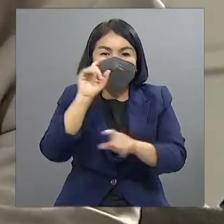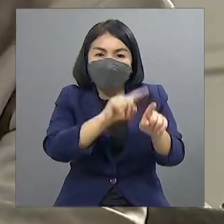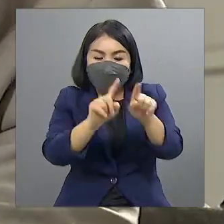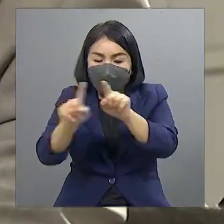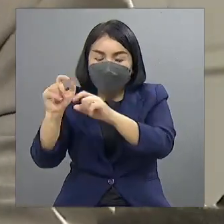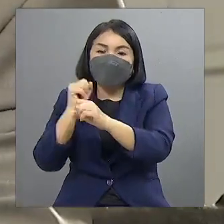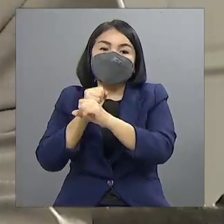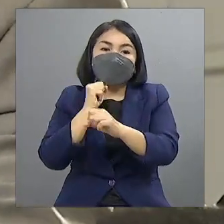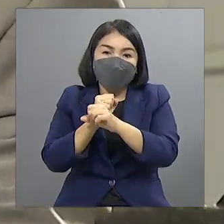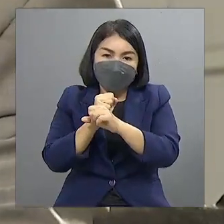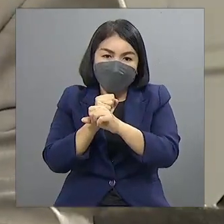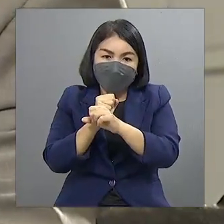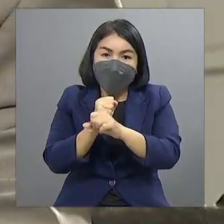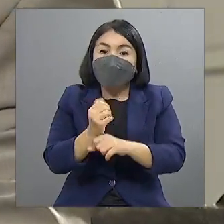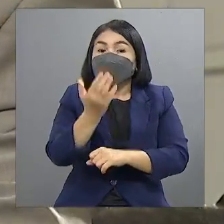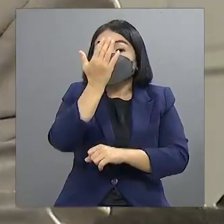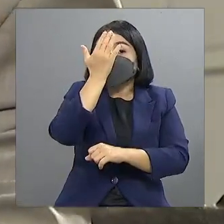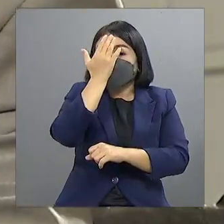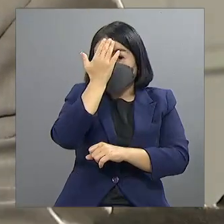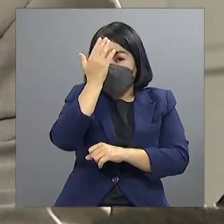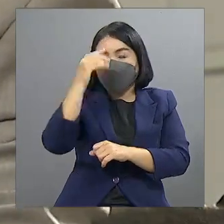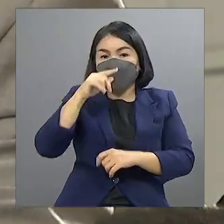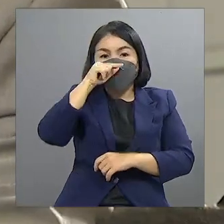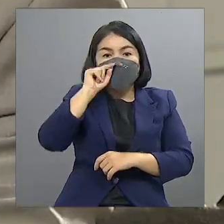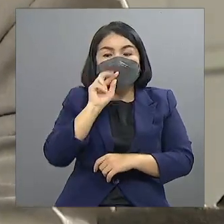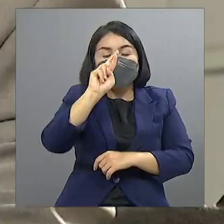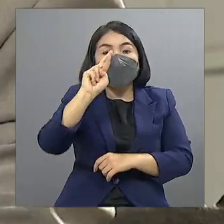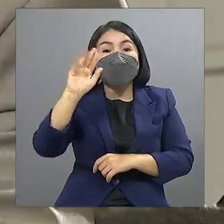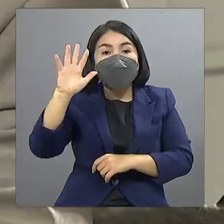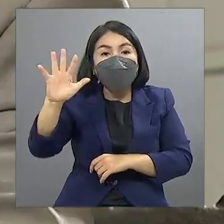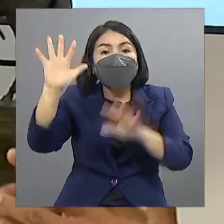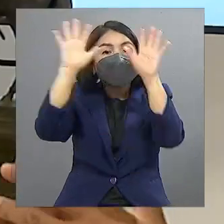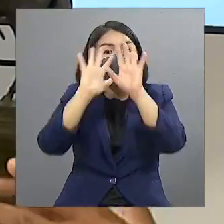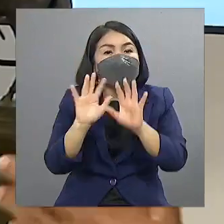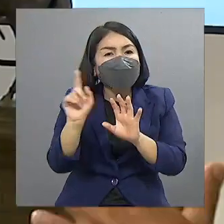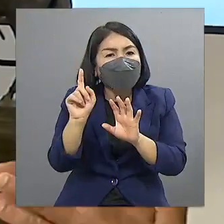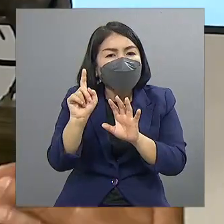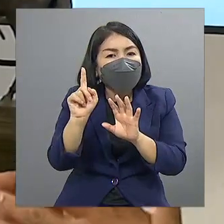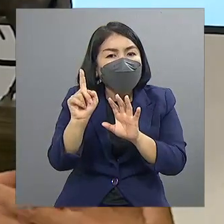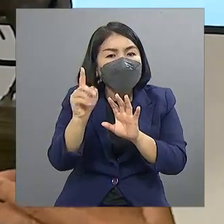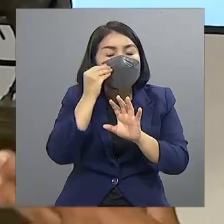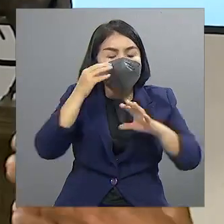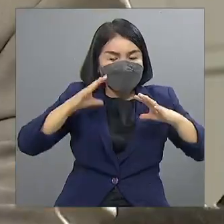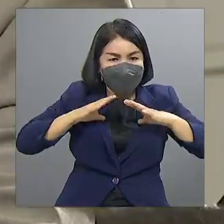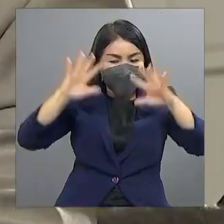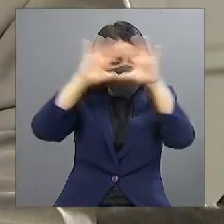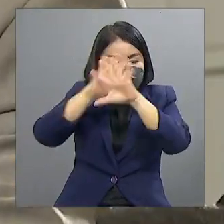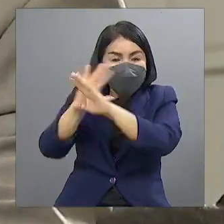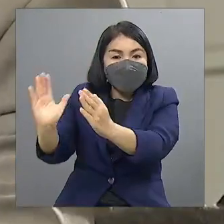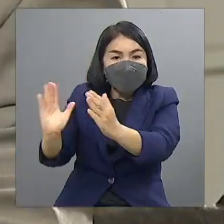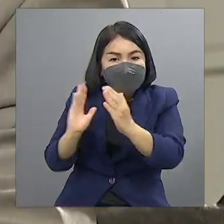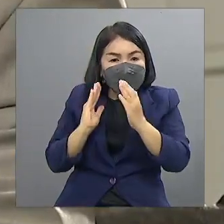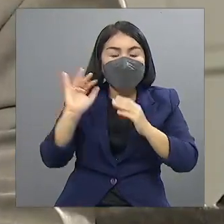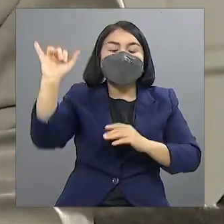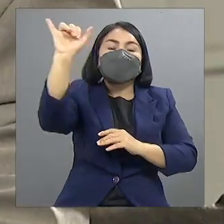น้าพระที่นั่งอนันตสมาคมเนี่ยก็เป็นสัญลักษณ์หนึ่งของการมีพระราชวังในทวีปยุโรปที่จะต้องมีอนุสาวรี